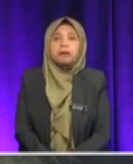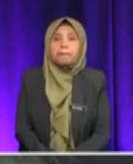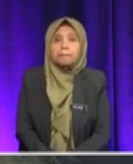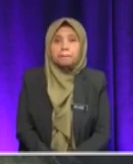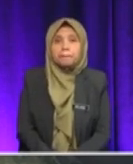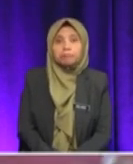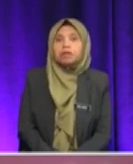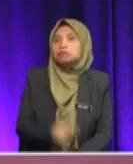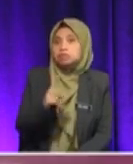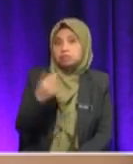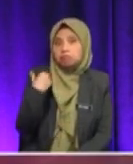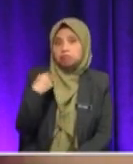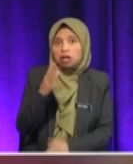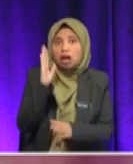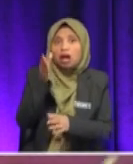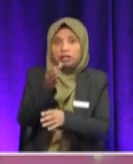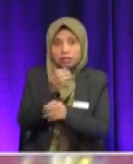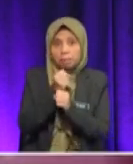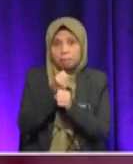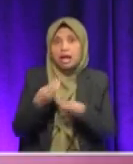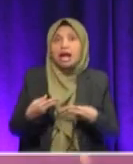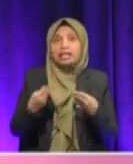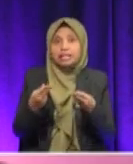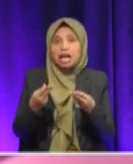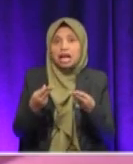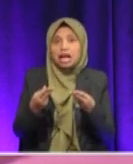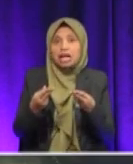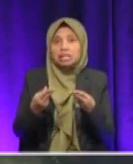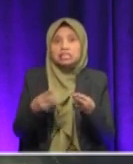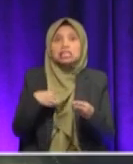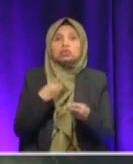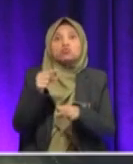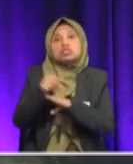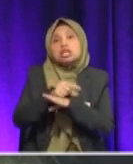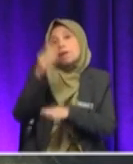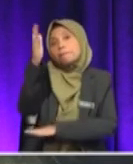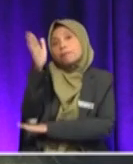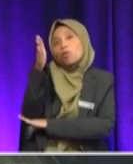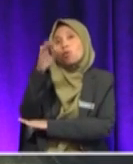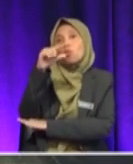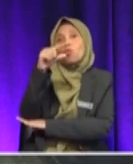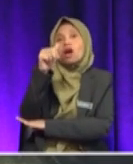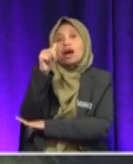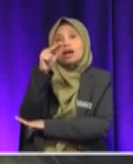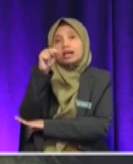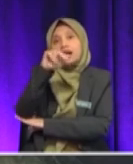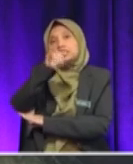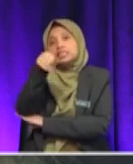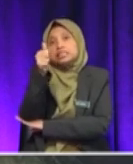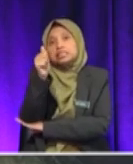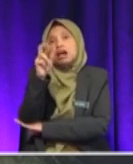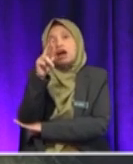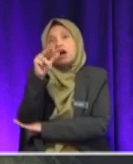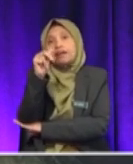tentu ada saya enggak bagi satu kita gunakan pokok ganjaran akhirnya jatuh beli Letakkan buah apel